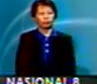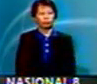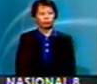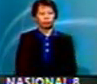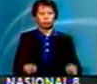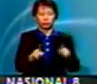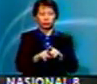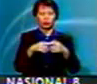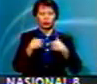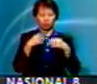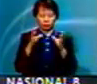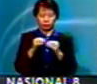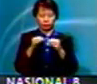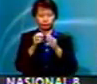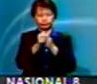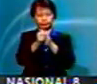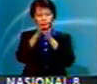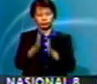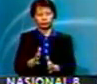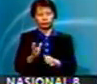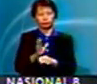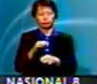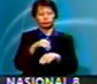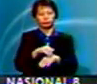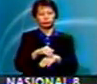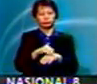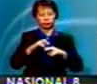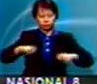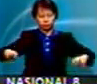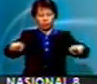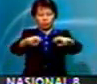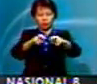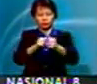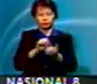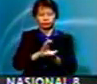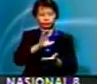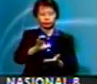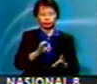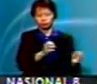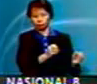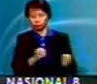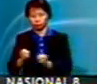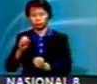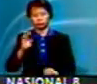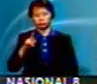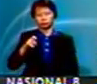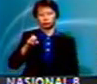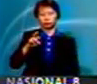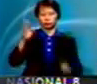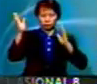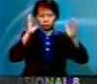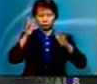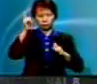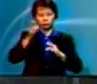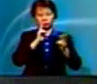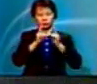Turut dijadual mesyuarat dengan pemimpin-pemimpin perniagaan pada sesi meja bulat dengan para pelabur yang dianjurkan Bursa Malaysia. Beliau juga akan menyampaikan